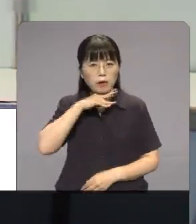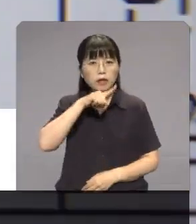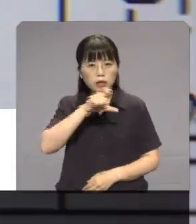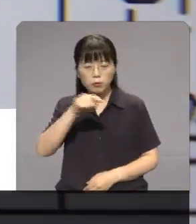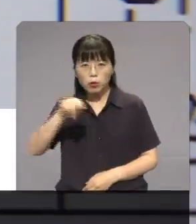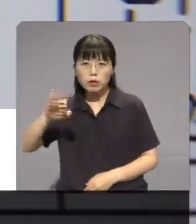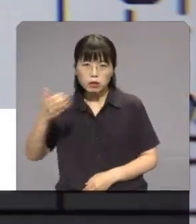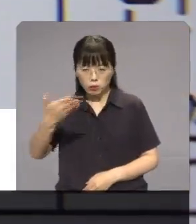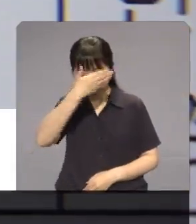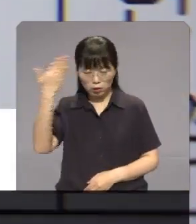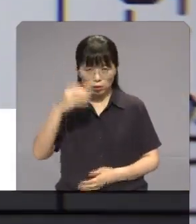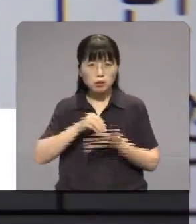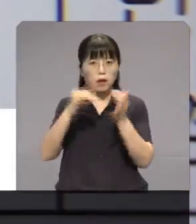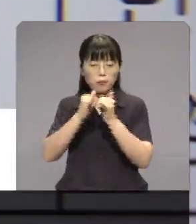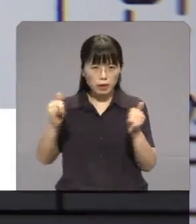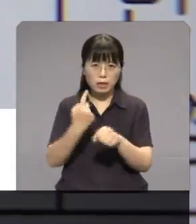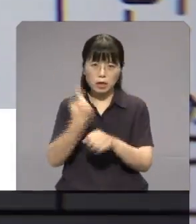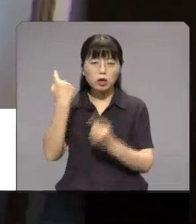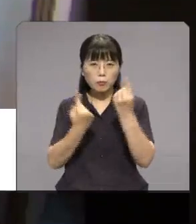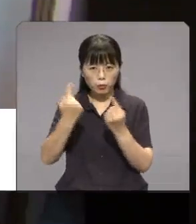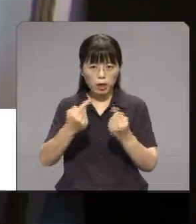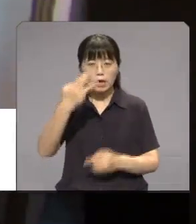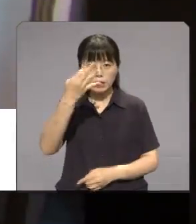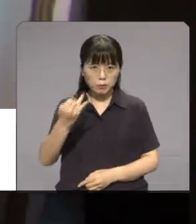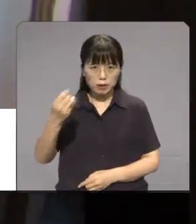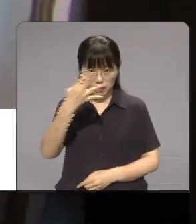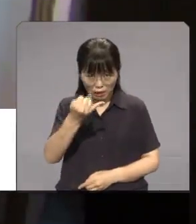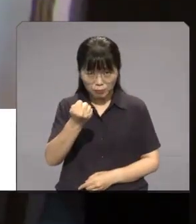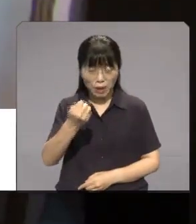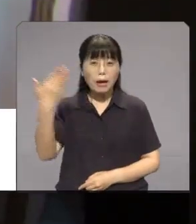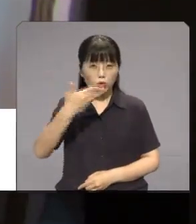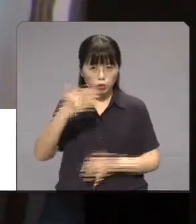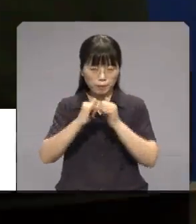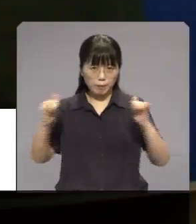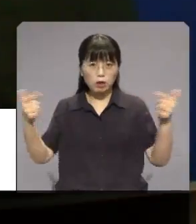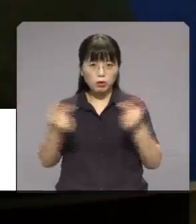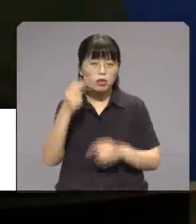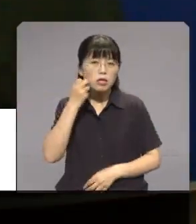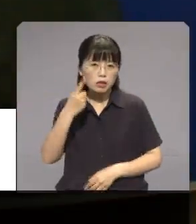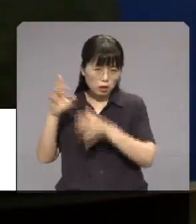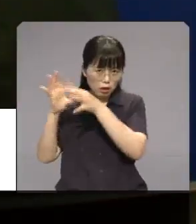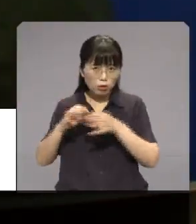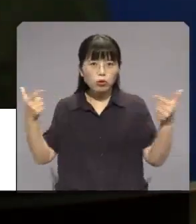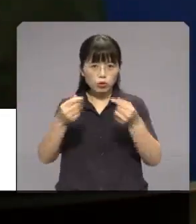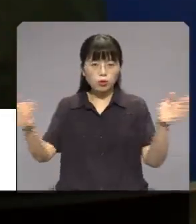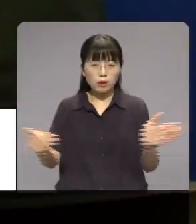15에서 29세 청년층 취업자는 작년보다 14만 9천 명 감소하며 21개월 연속